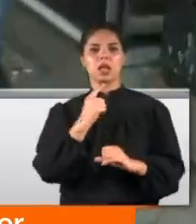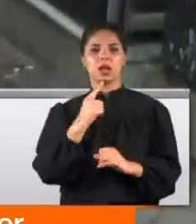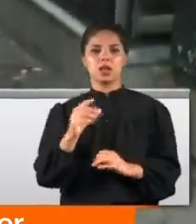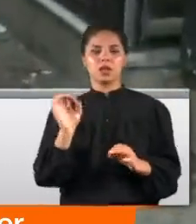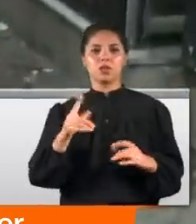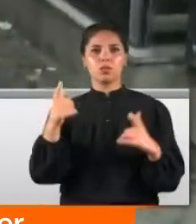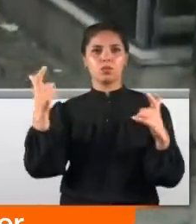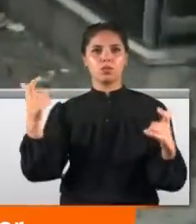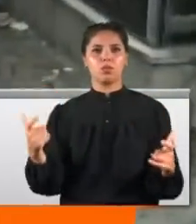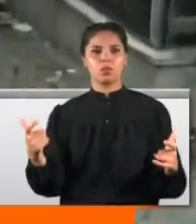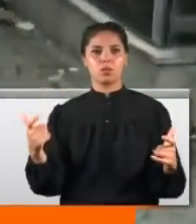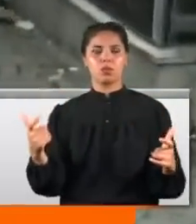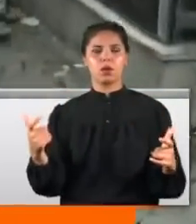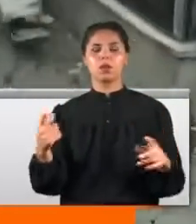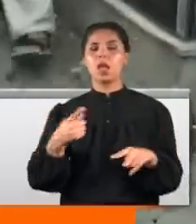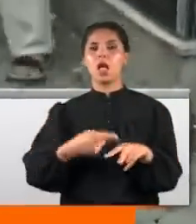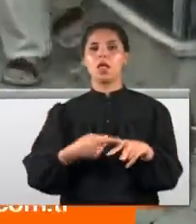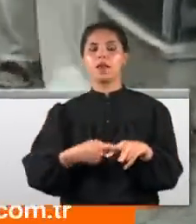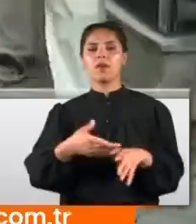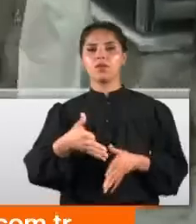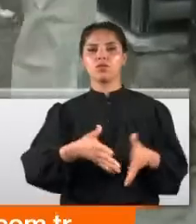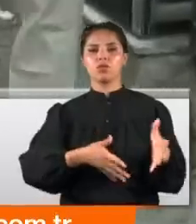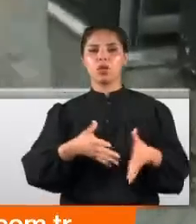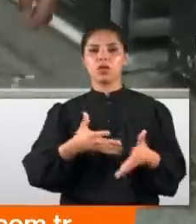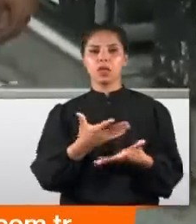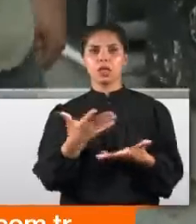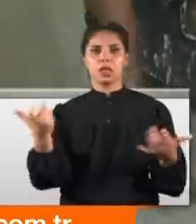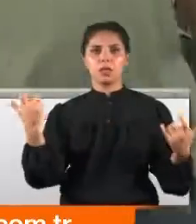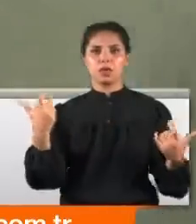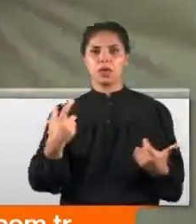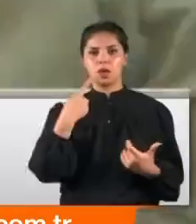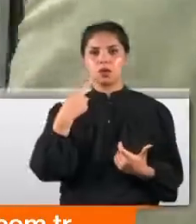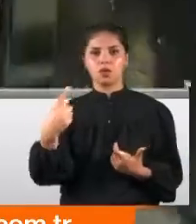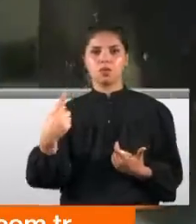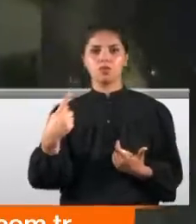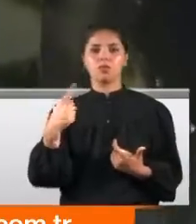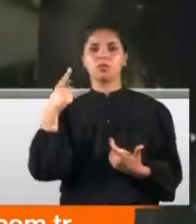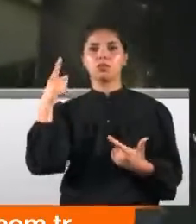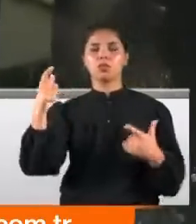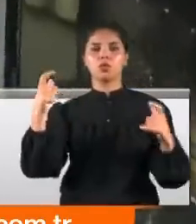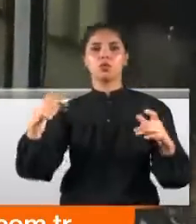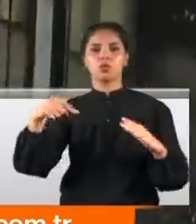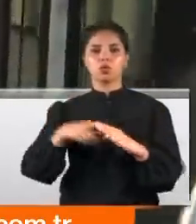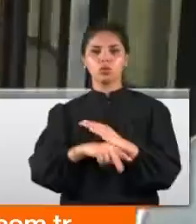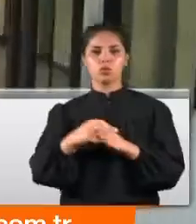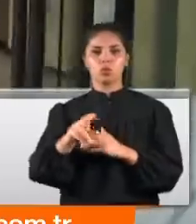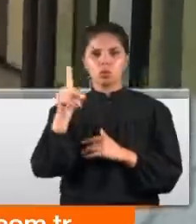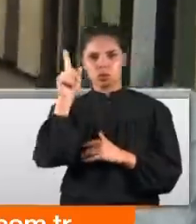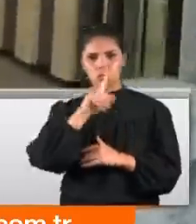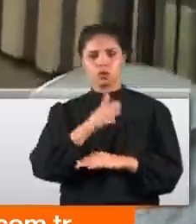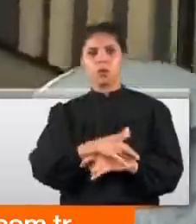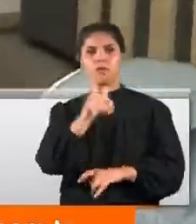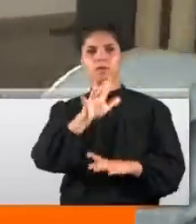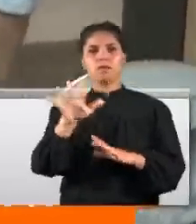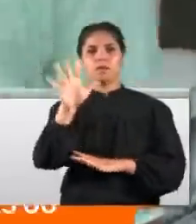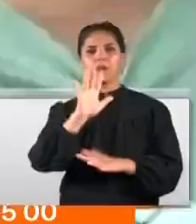anda bulunduğumuz nokta Anafartalar Caddesi'nin en yoğun olduğu bölüm. İşte açılan çukurdan dolayı vatandaşlar